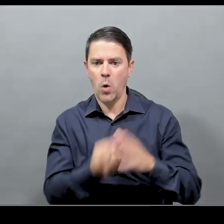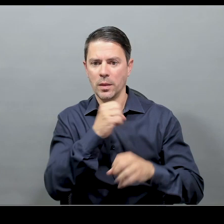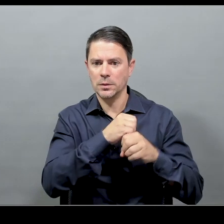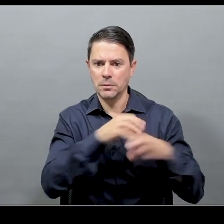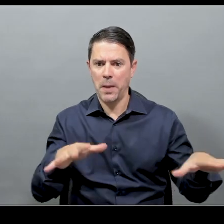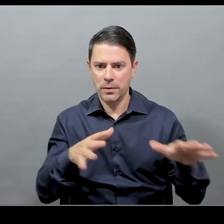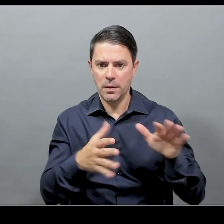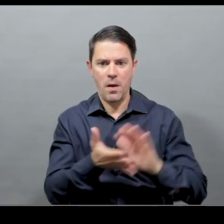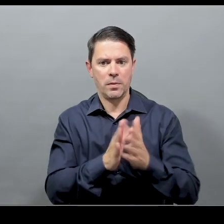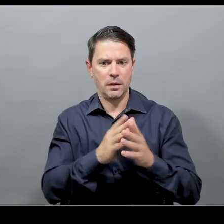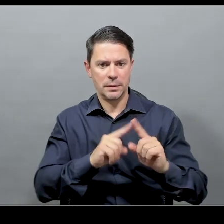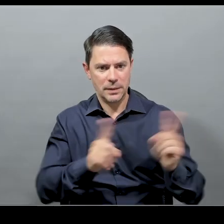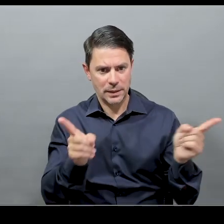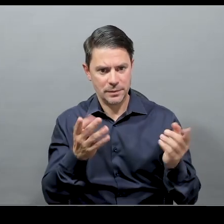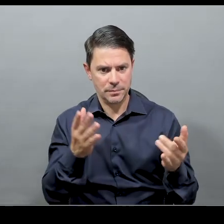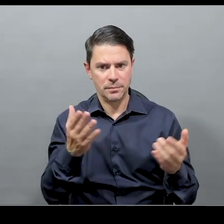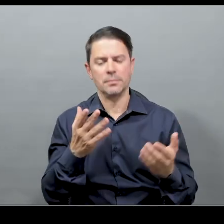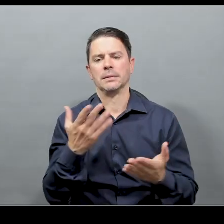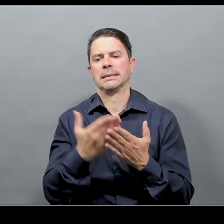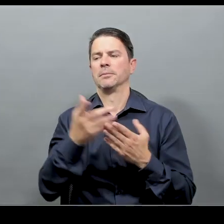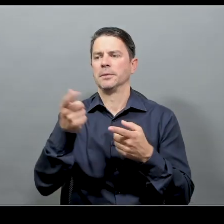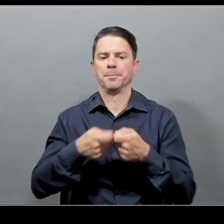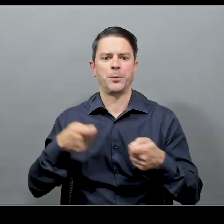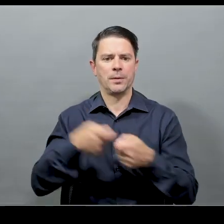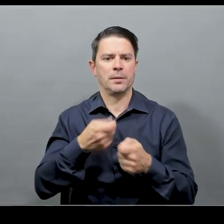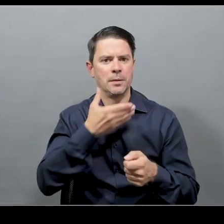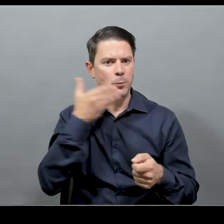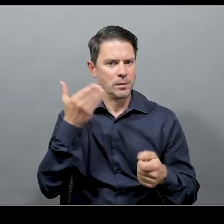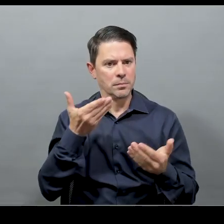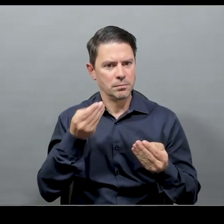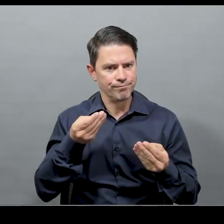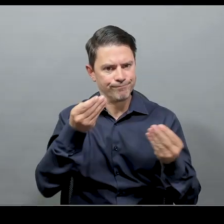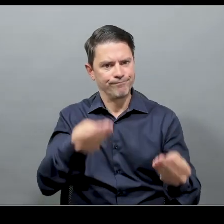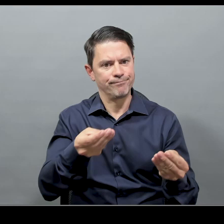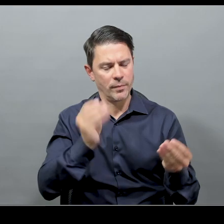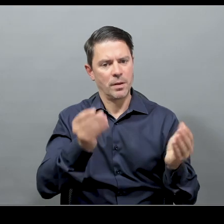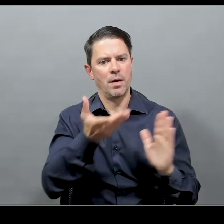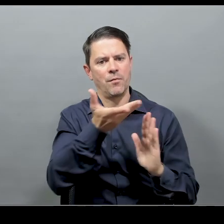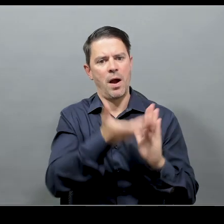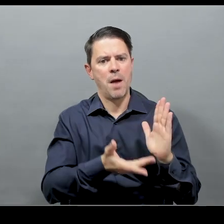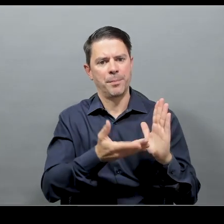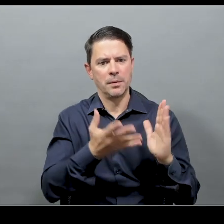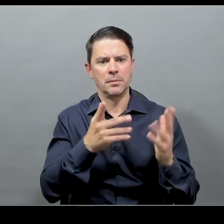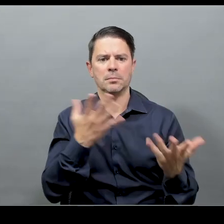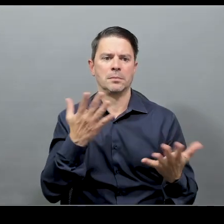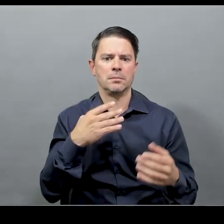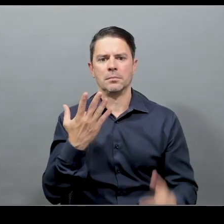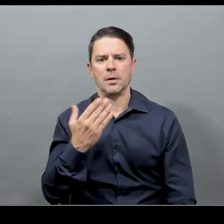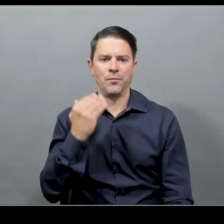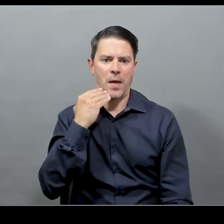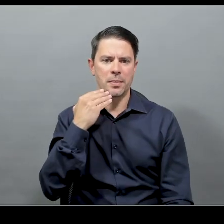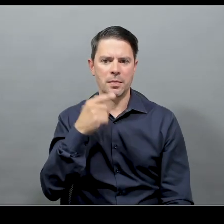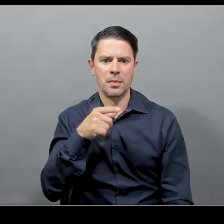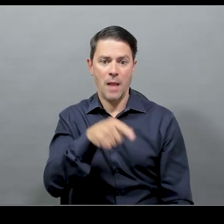Und deshalb sind diese Regelungen, die theoretisch da im Bundesgesetz stehen, für die Praxis eigentlich untauglich, eher so Feigenblatt-Charakter.